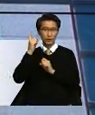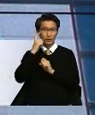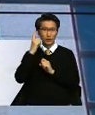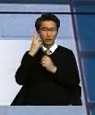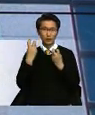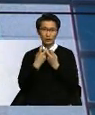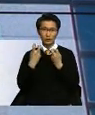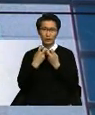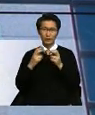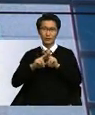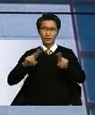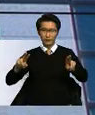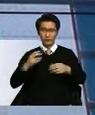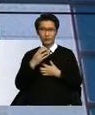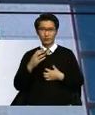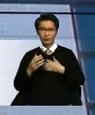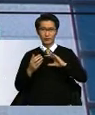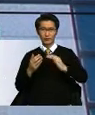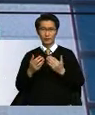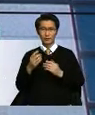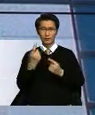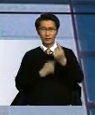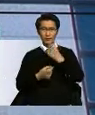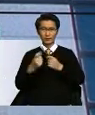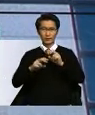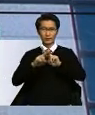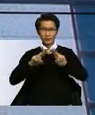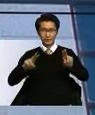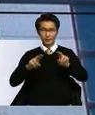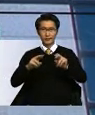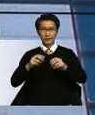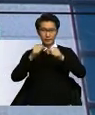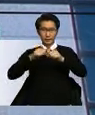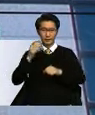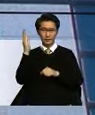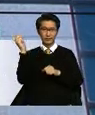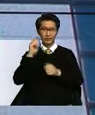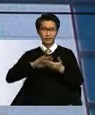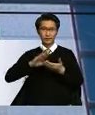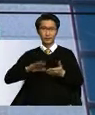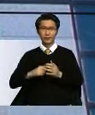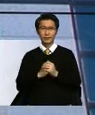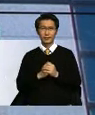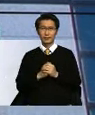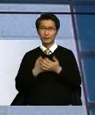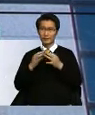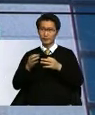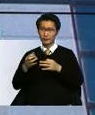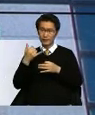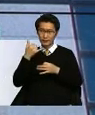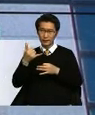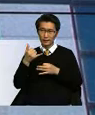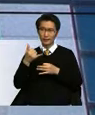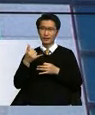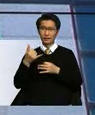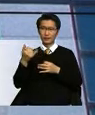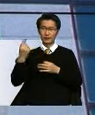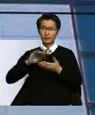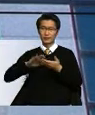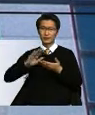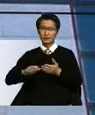어떻게 파산을 걱정하게 된 것인지 보다 자세한 얘기 나눠보겠습니다. 김정필 기자. 네, 가평군청에 나와 있습니다.